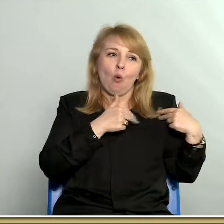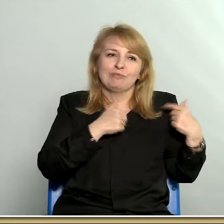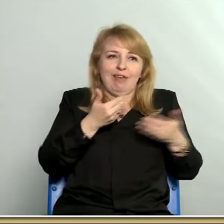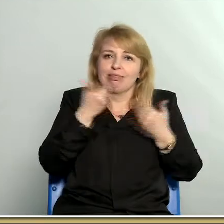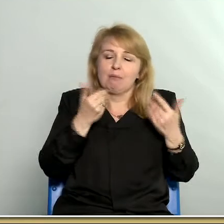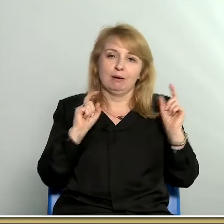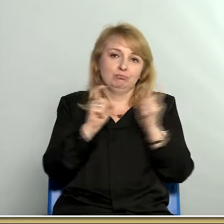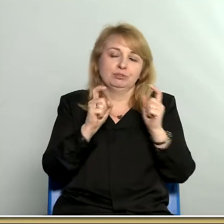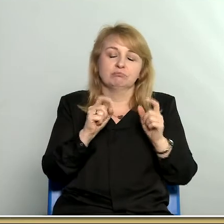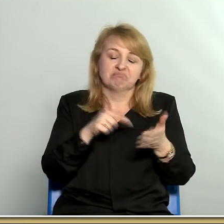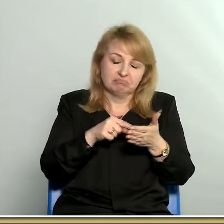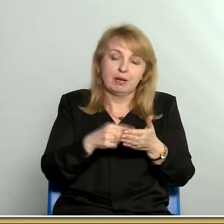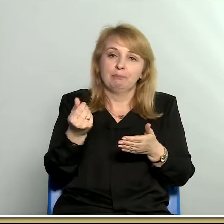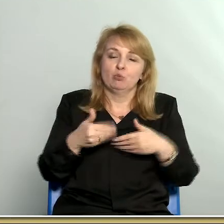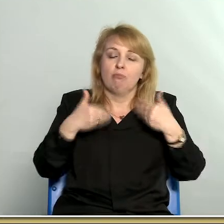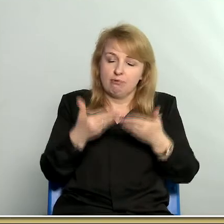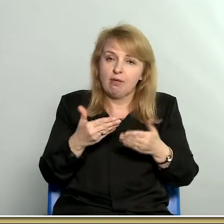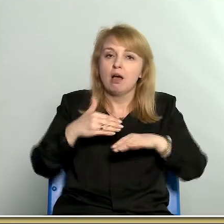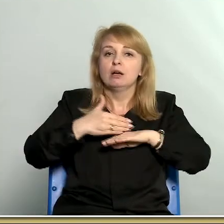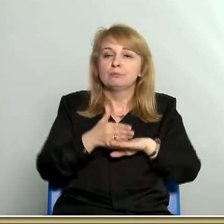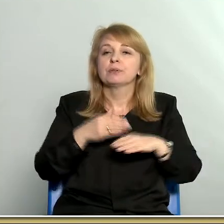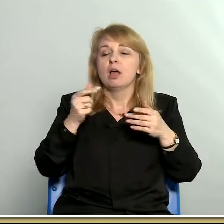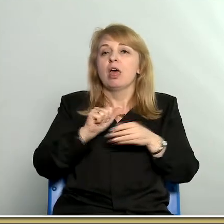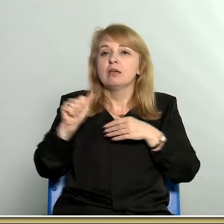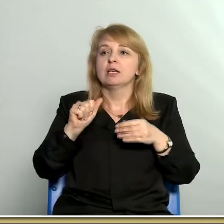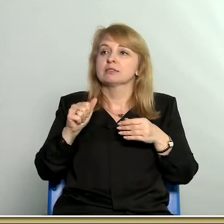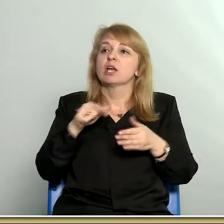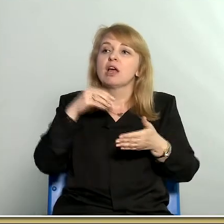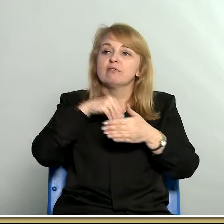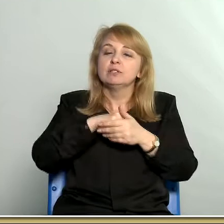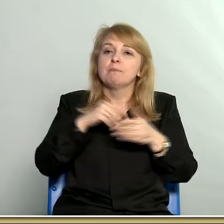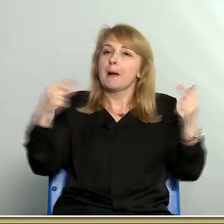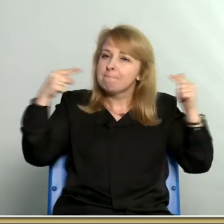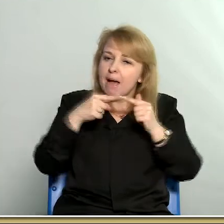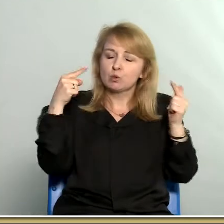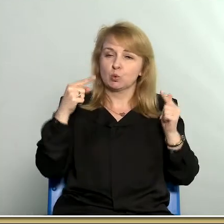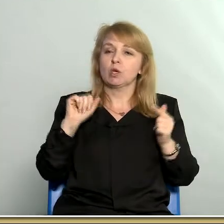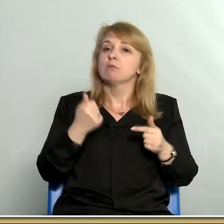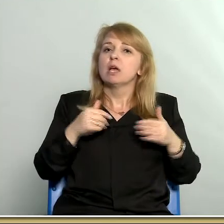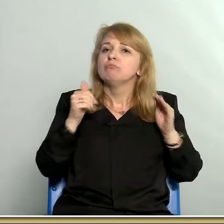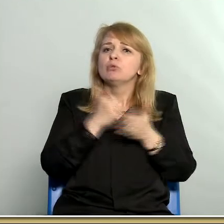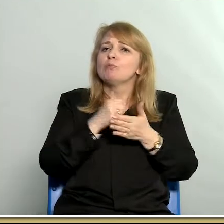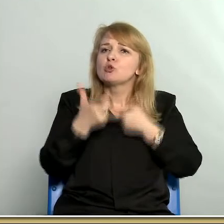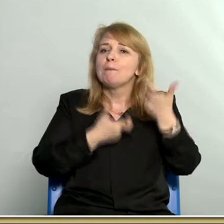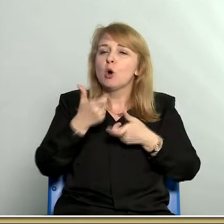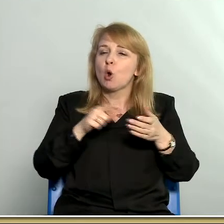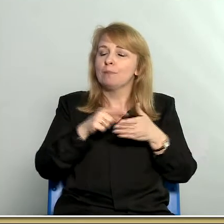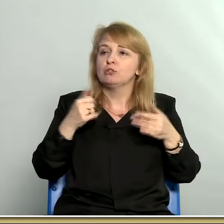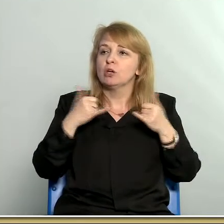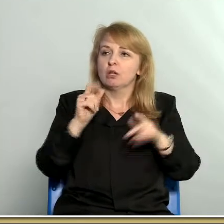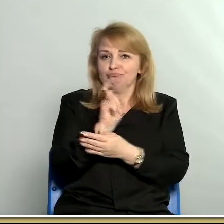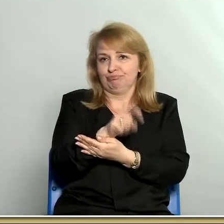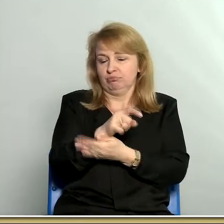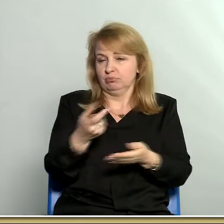uwag co do alokacji, którą przeznaczyliśmy. Ona jest adekwatna i odpowiednia do tego, na ile mogliśmy sobie pozwolić patrząc na całą interwencję regionalnego